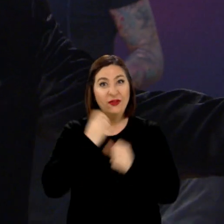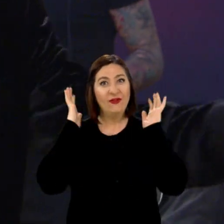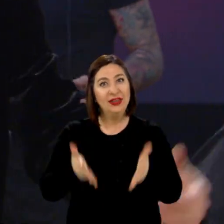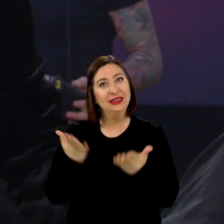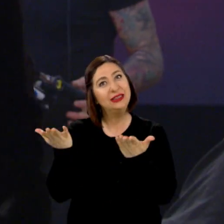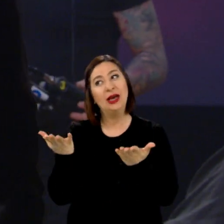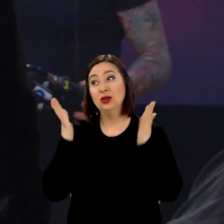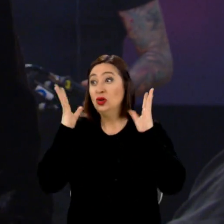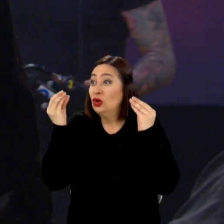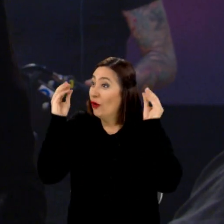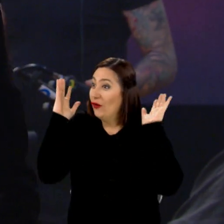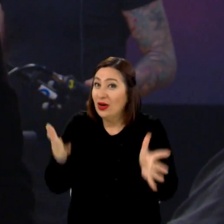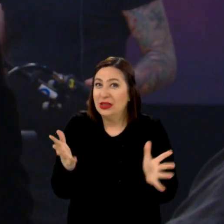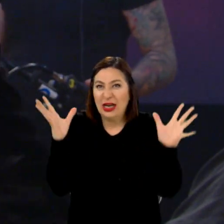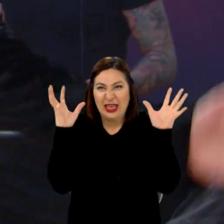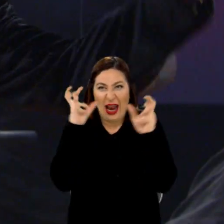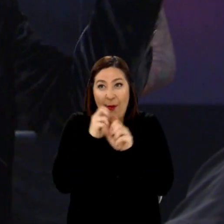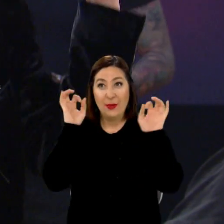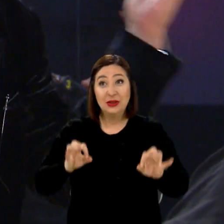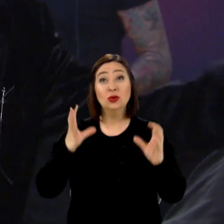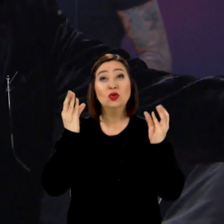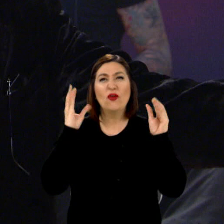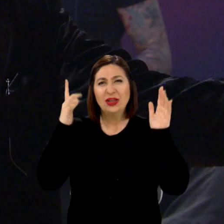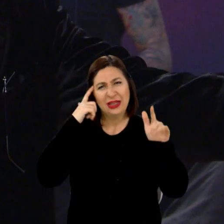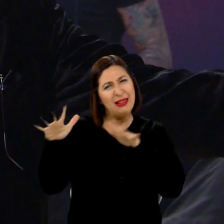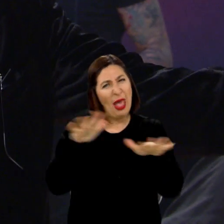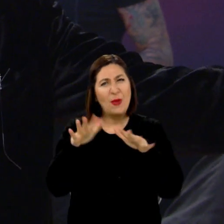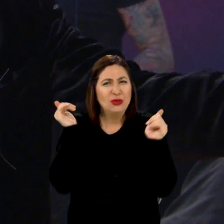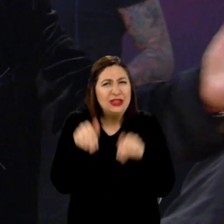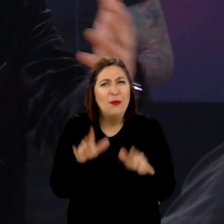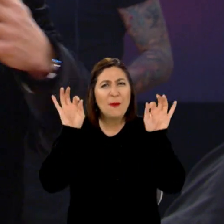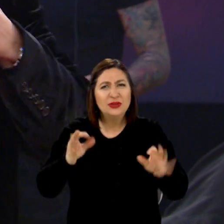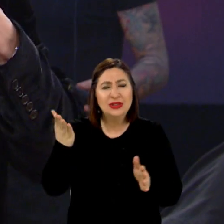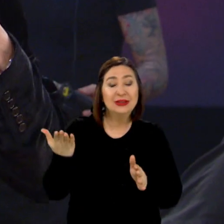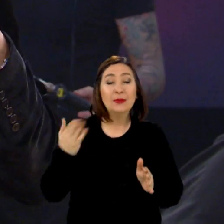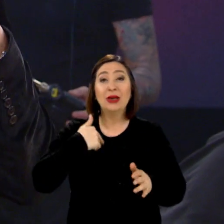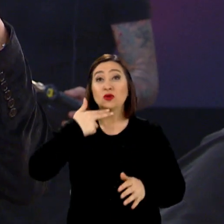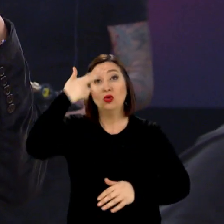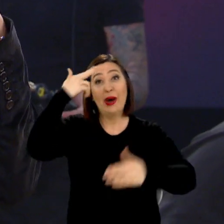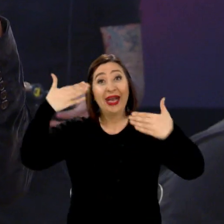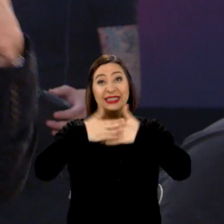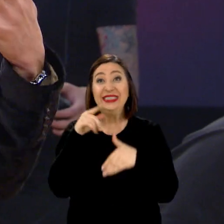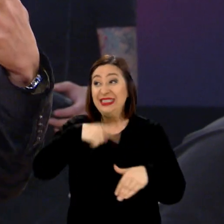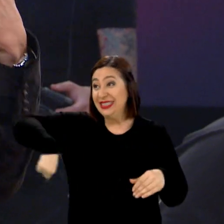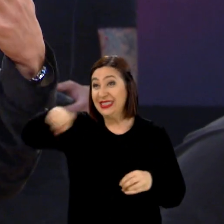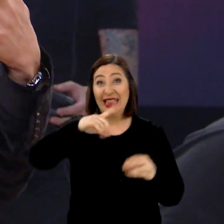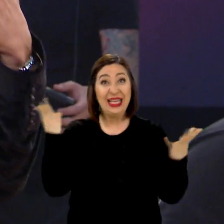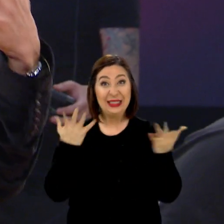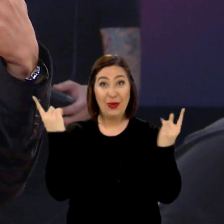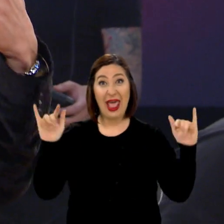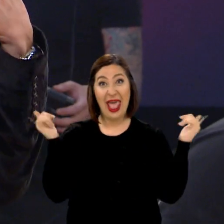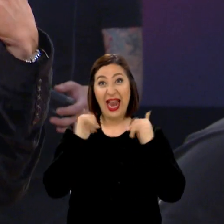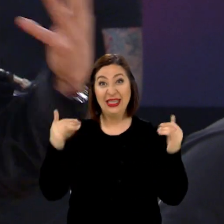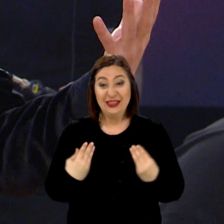başladınız. Çok fazla kararmaya başladınız. Çok fazla depresyona girmeye başladınız. Ben cuma geceleri size nasıl bir